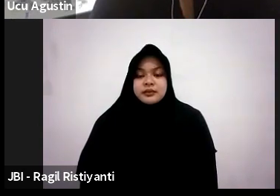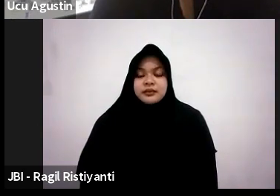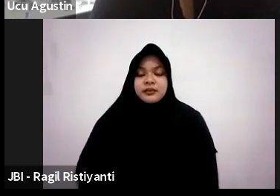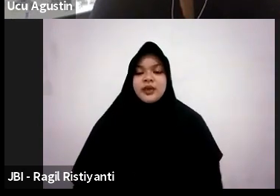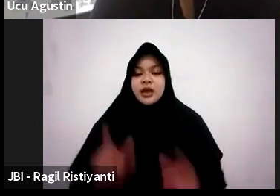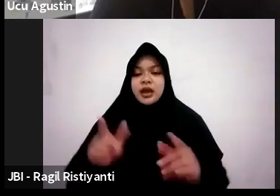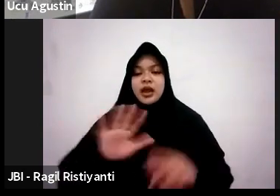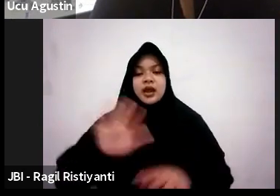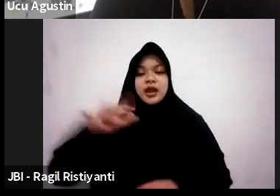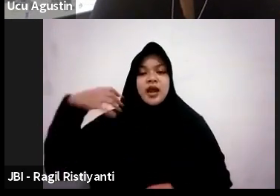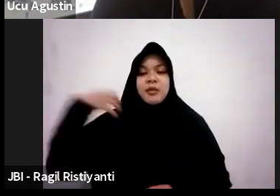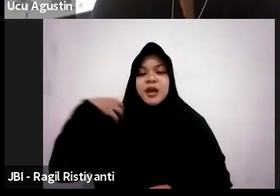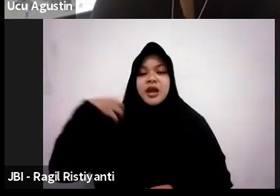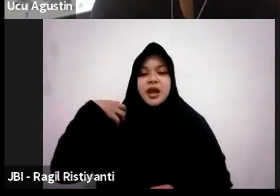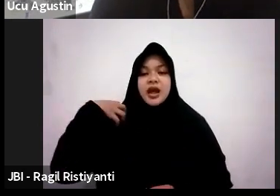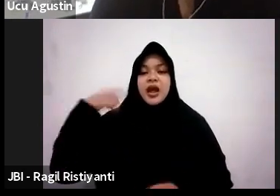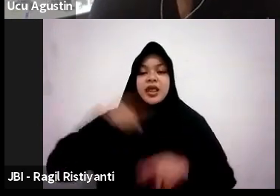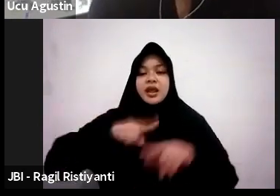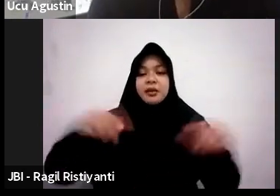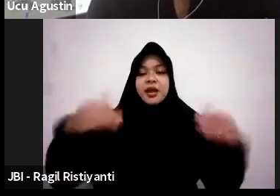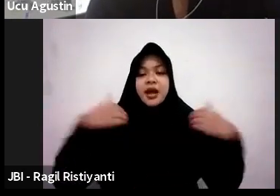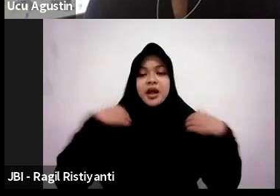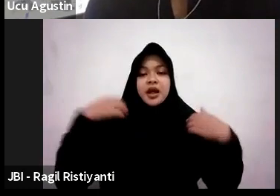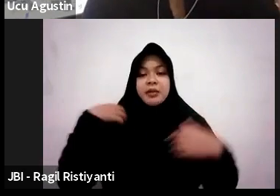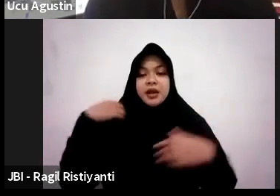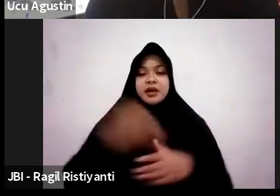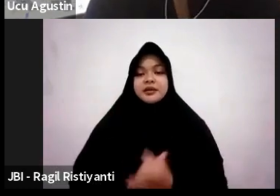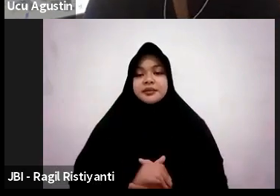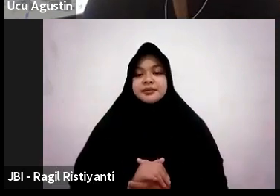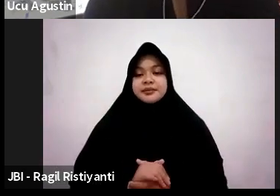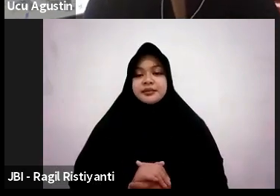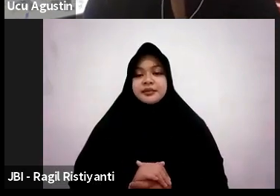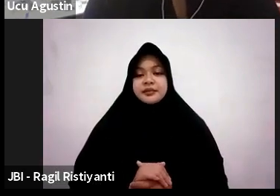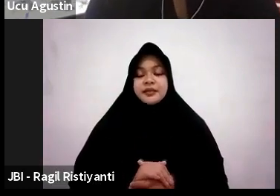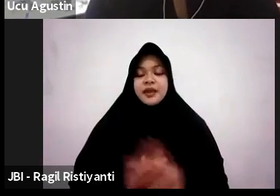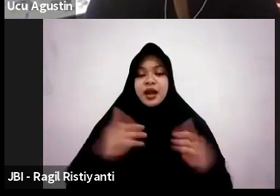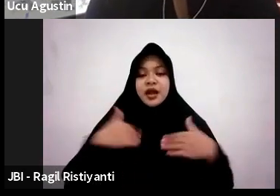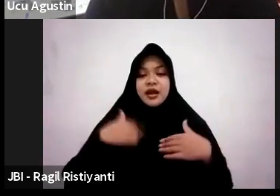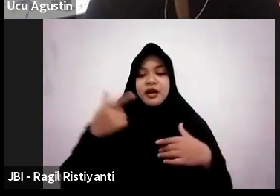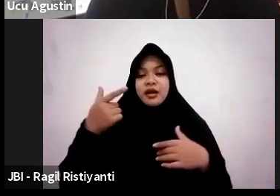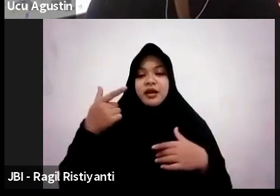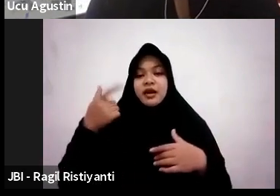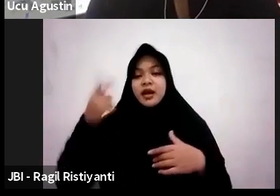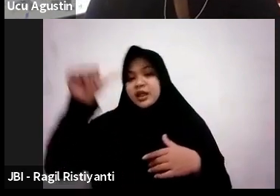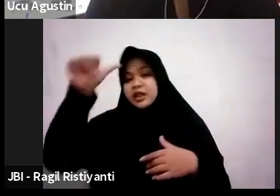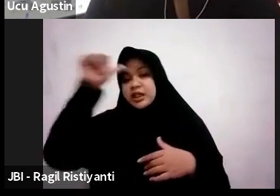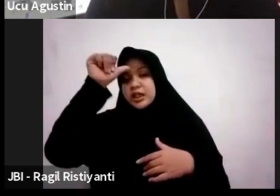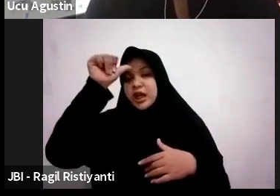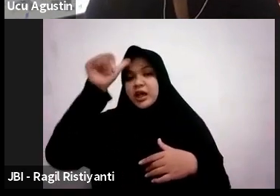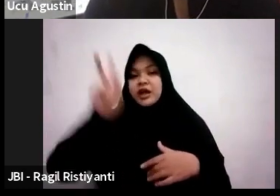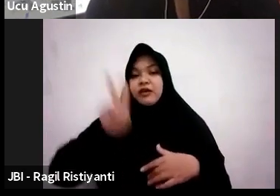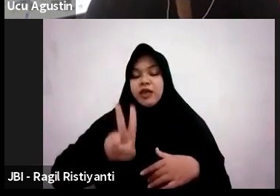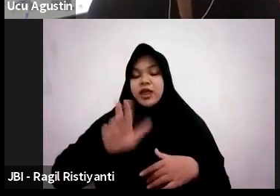tapi ada Amerika ada India ada Vietnam ada Indonesia